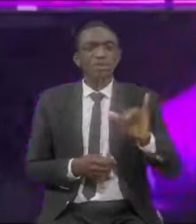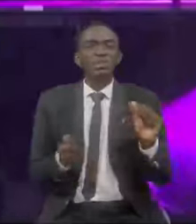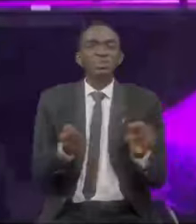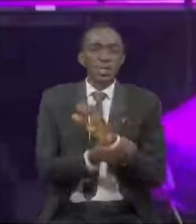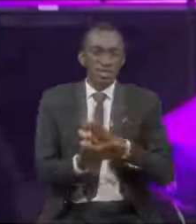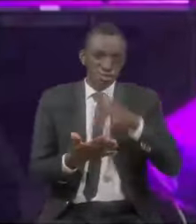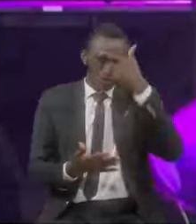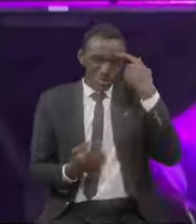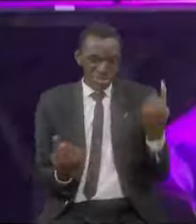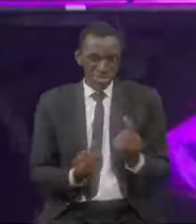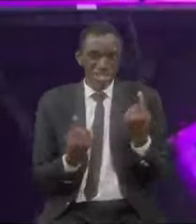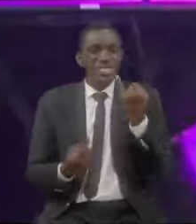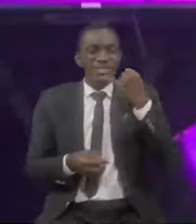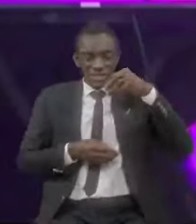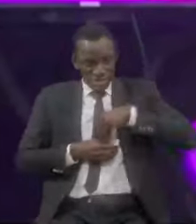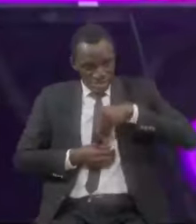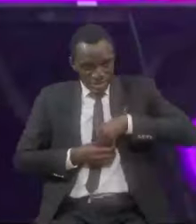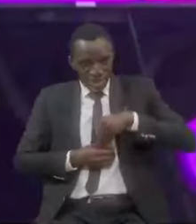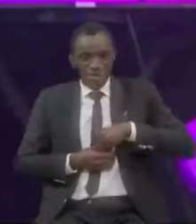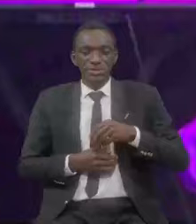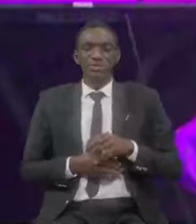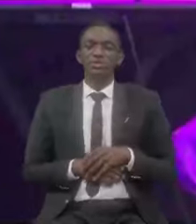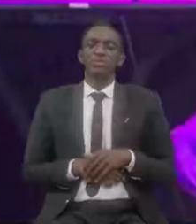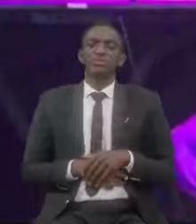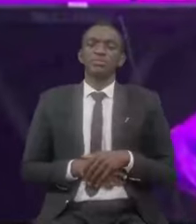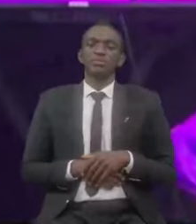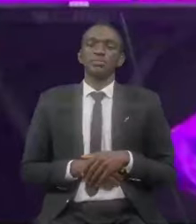du péché au-dedans de vous.